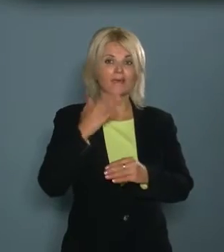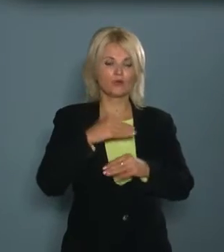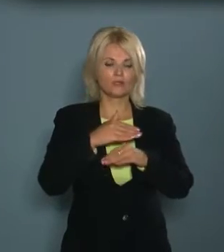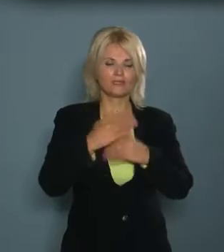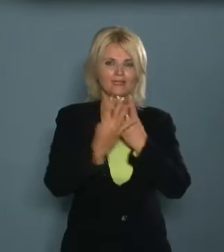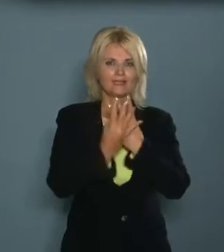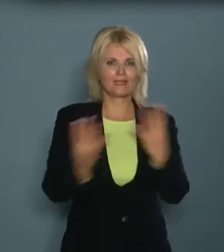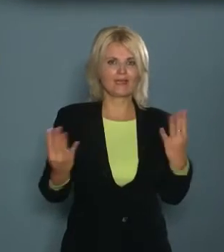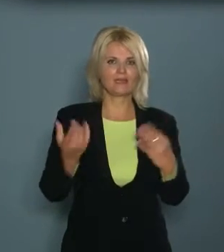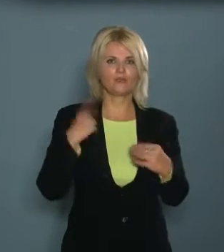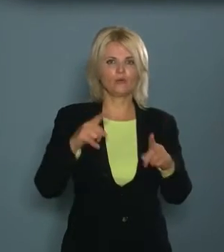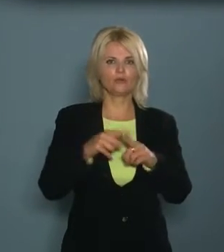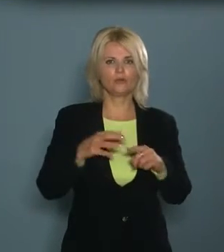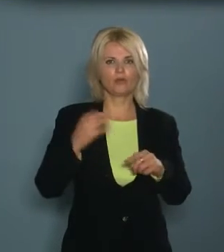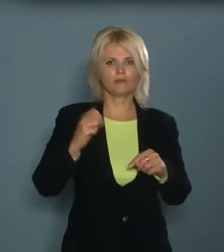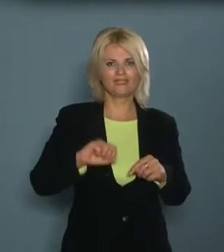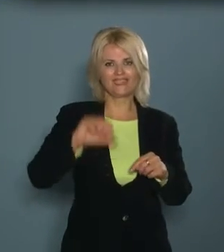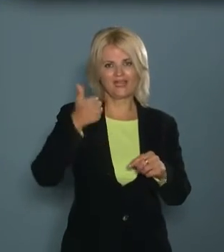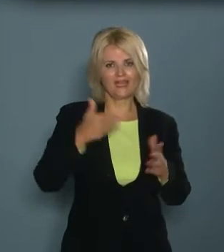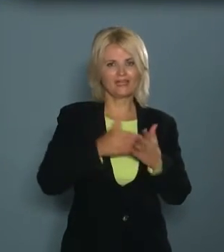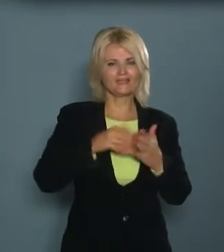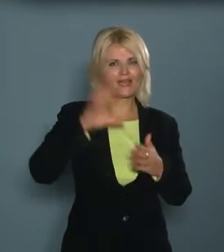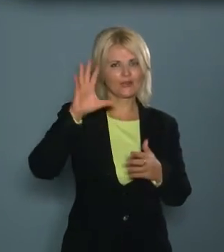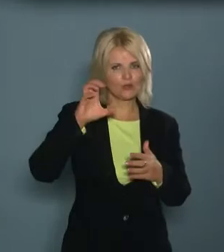ugye volt olyan nap, hogy